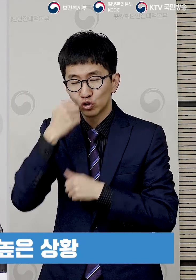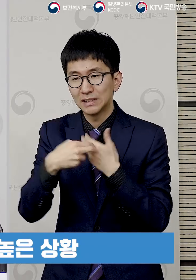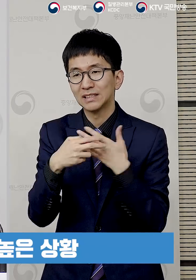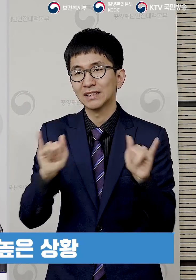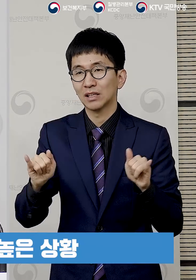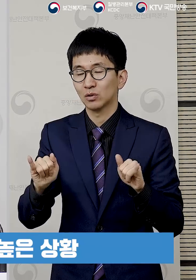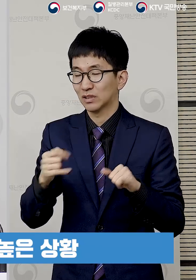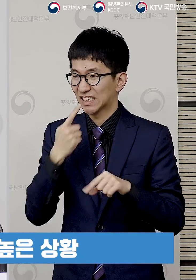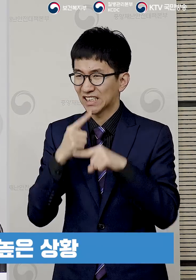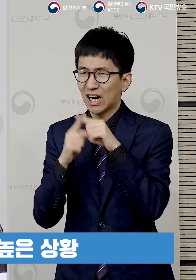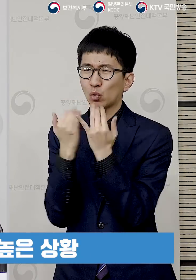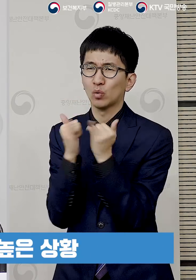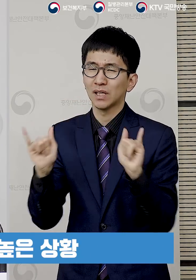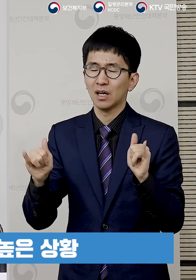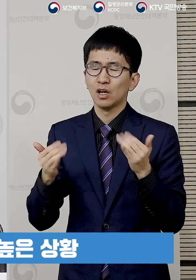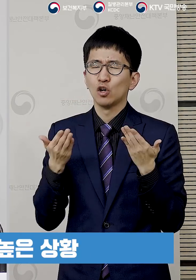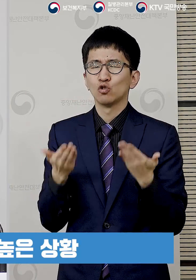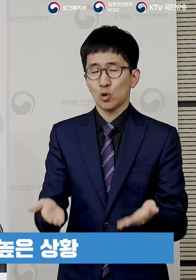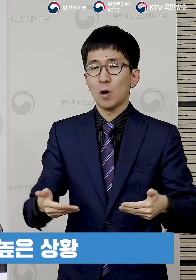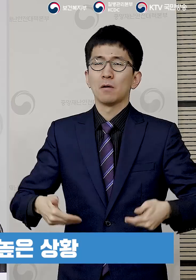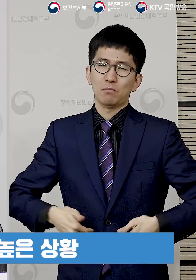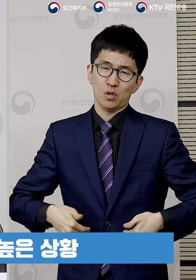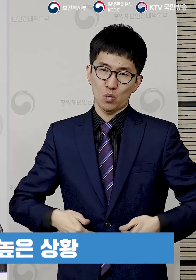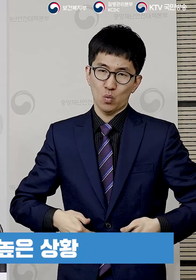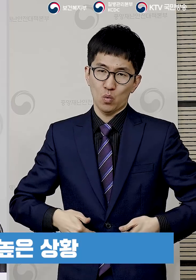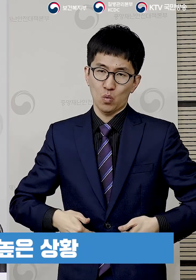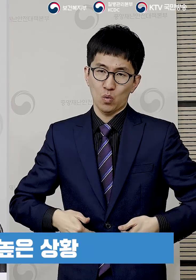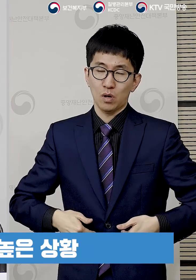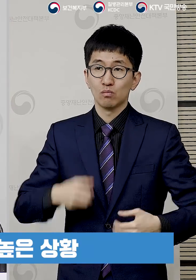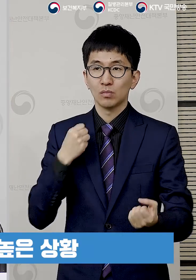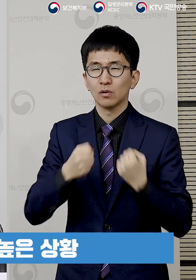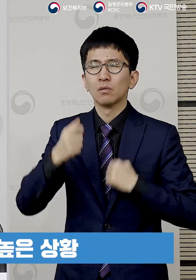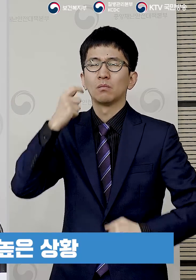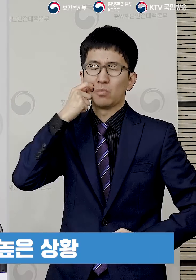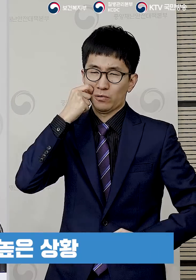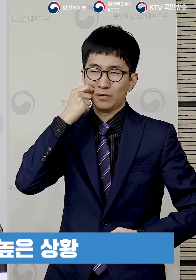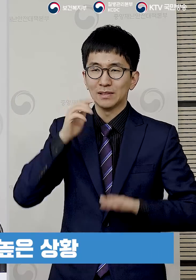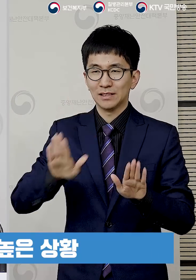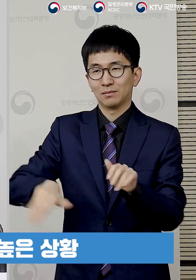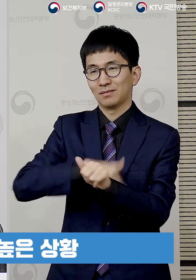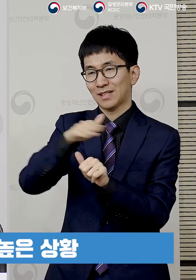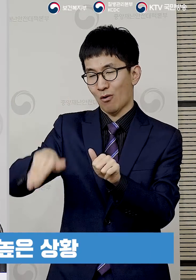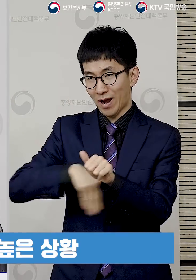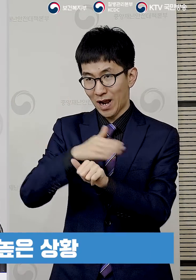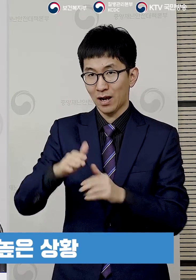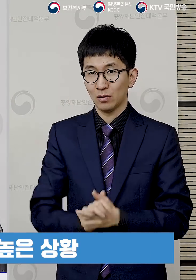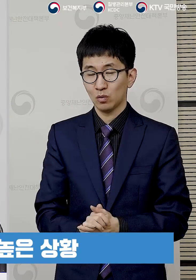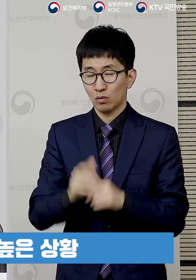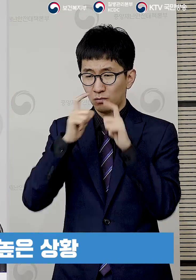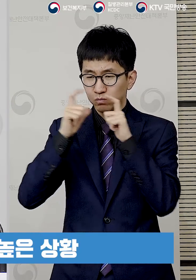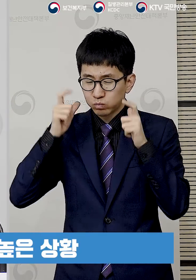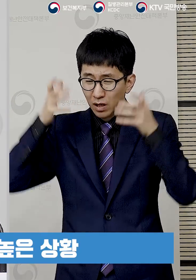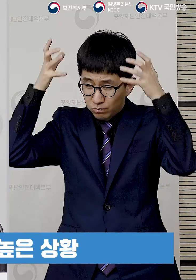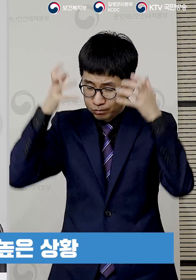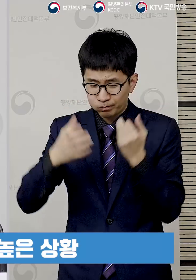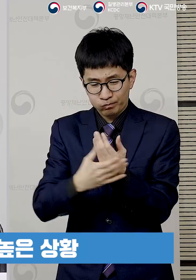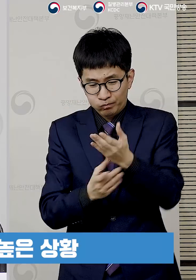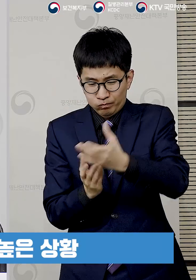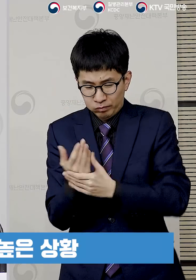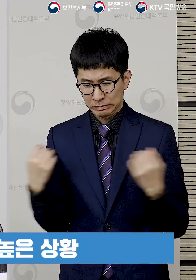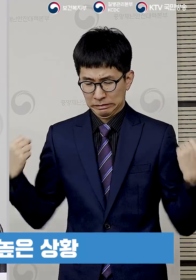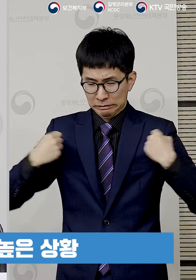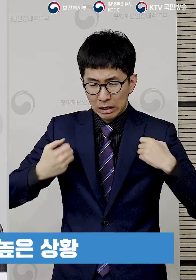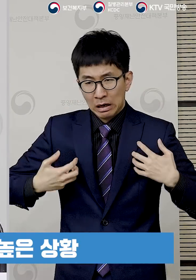선생님들이 적절한 휴식을 취하지 못하는 이런 상황이고, 또 보호장구를 갖추고 일을 하시기